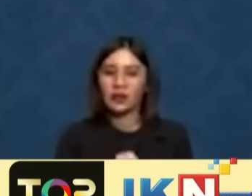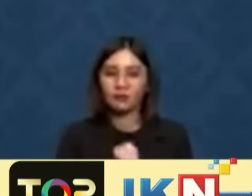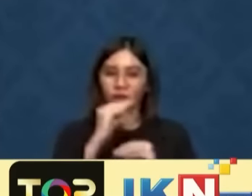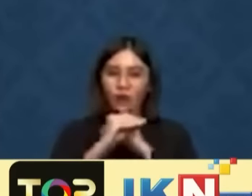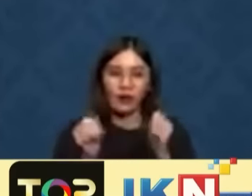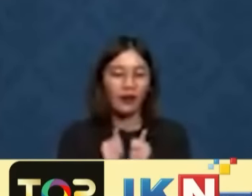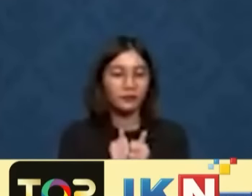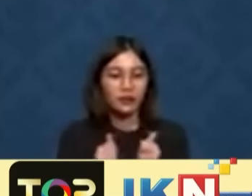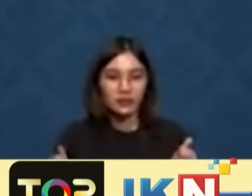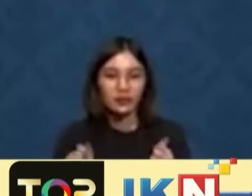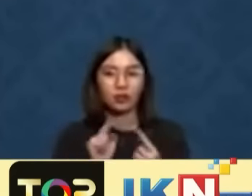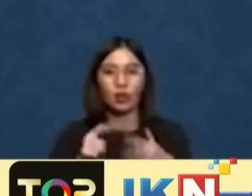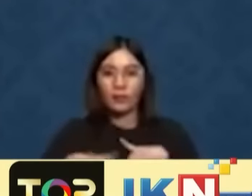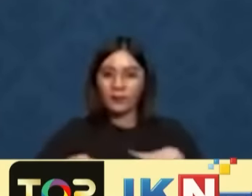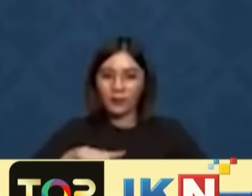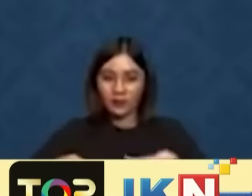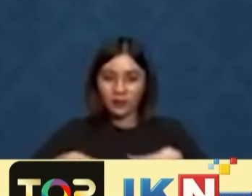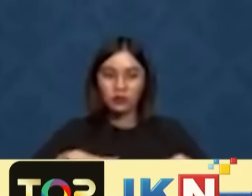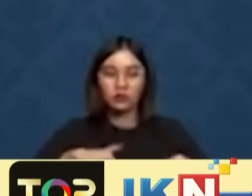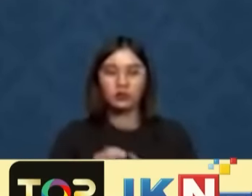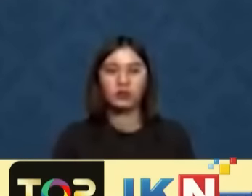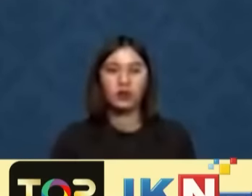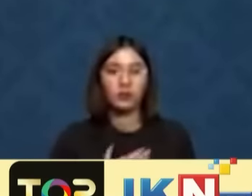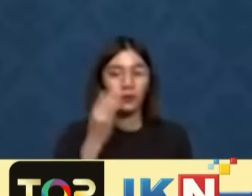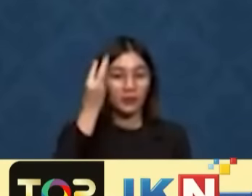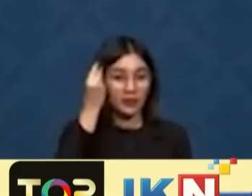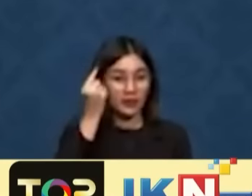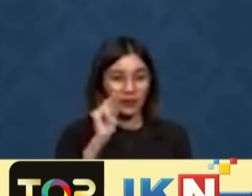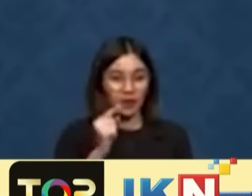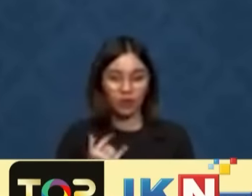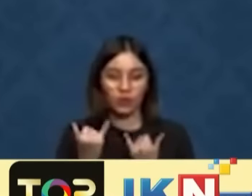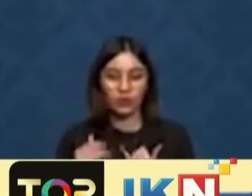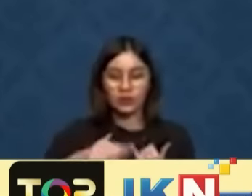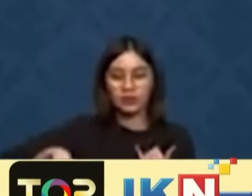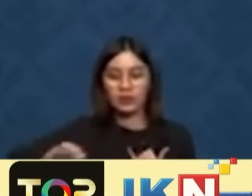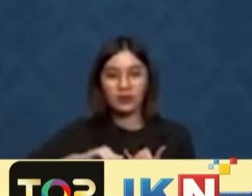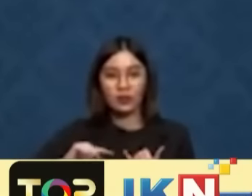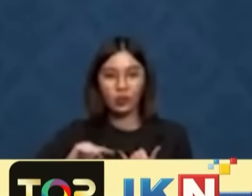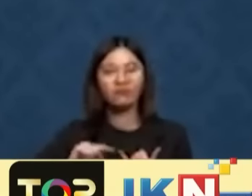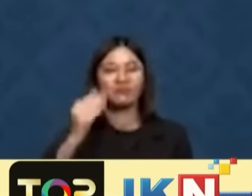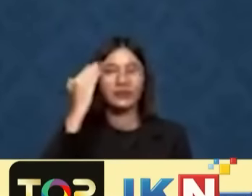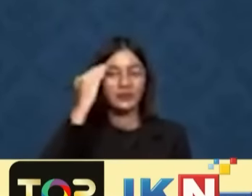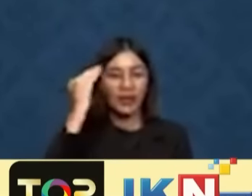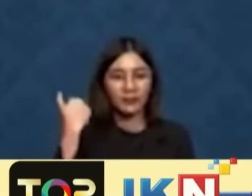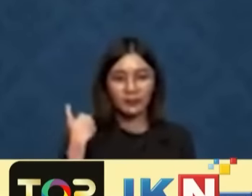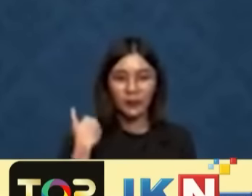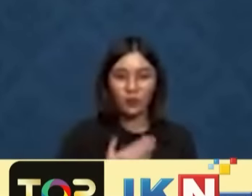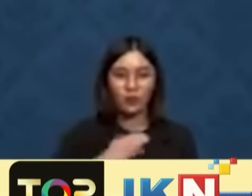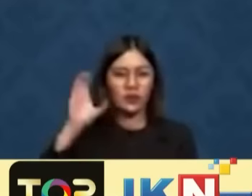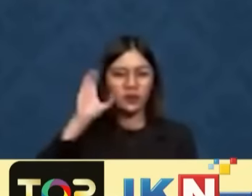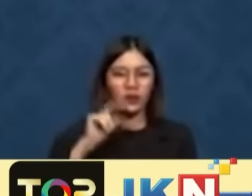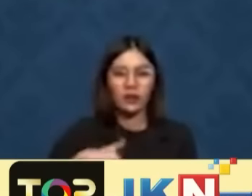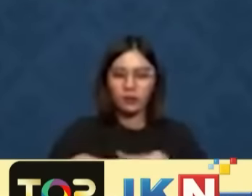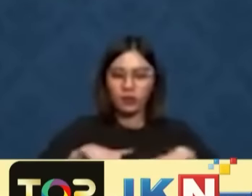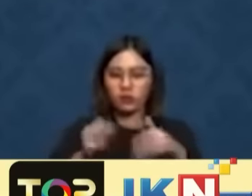างนี้ไว้กับพี่น้องประชาชนนะครับและก็ผมคิดว่าวันนี้ทุกคนก็เป็นที่รับรู้กันอยู่นะครับว่าผมเชื่อว่าพี่น้องประชาช